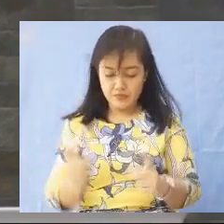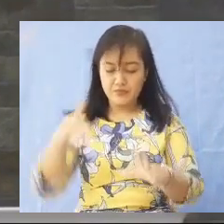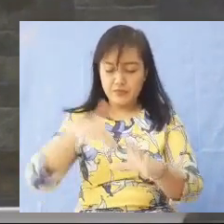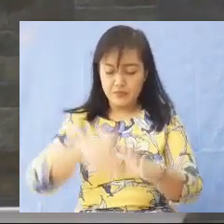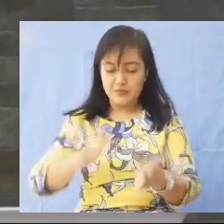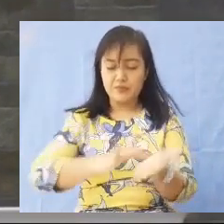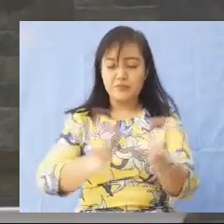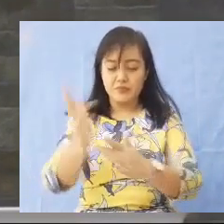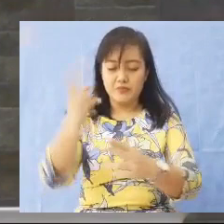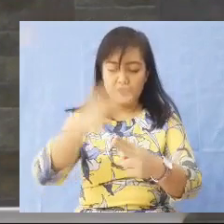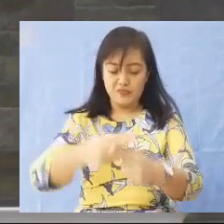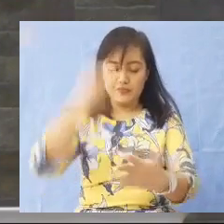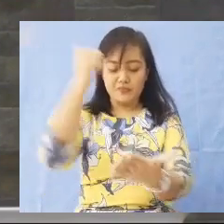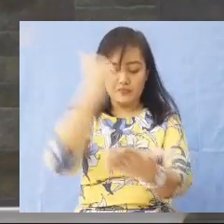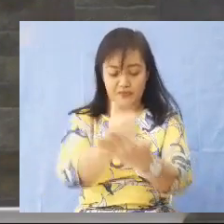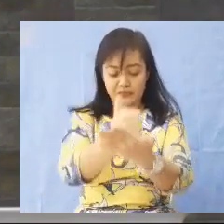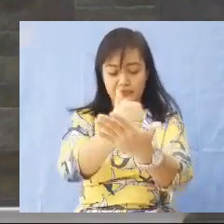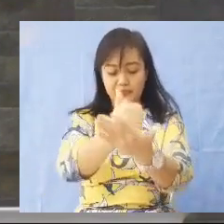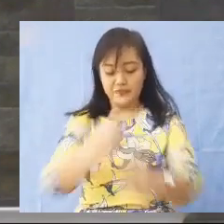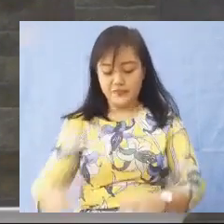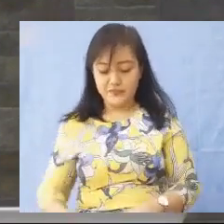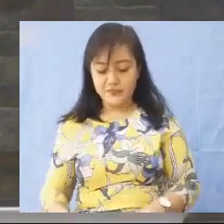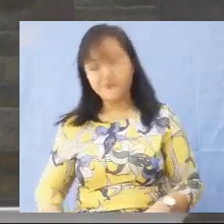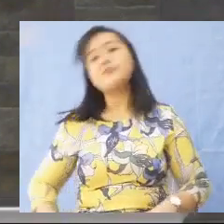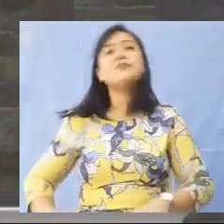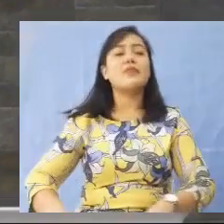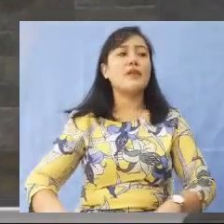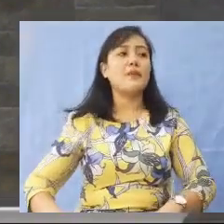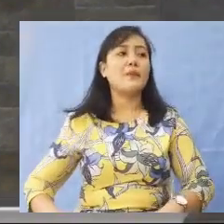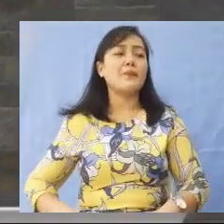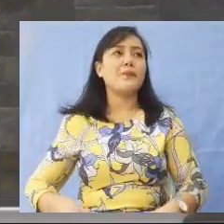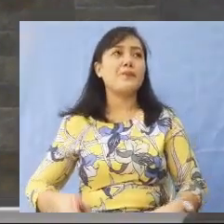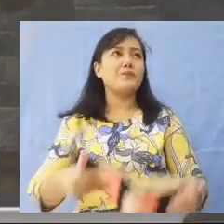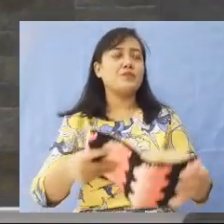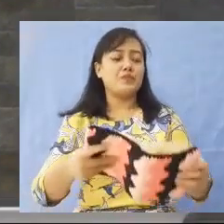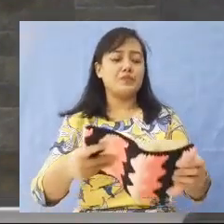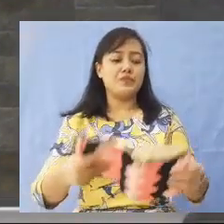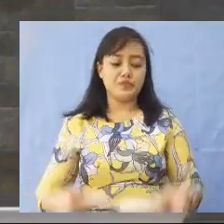dalangin sa pangalan ni Jesus. Amen. Amen. You may now be seated.